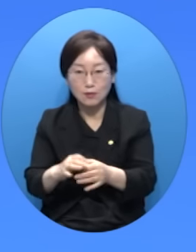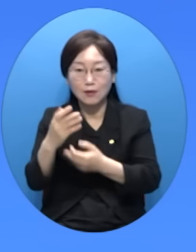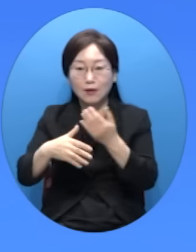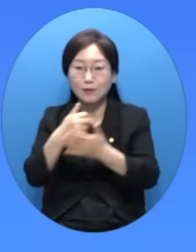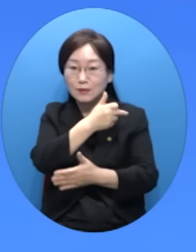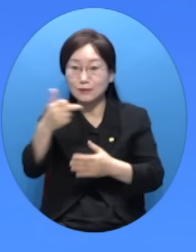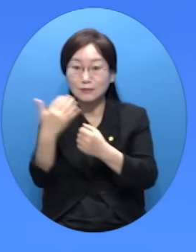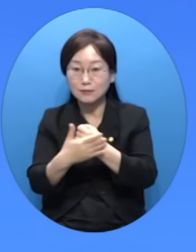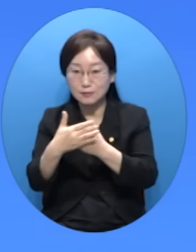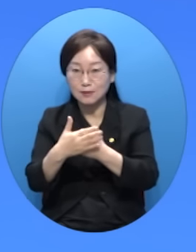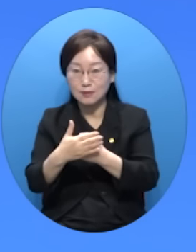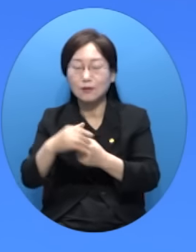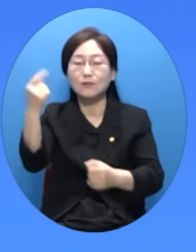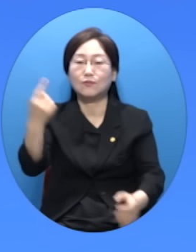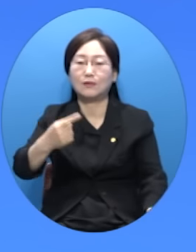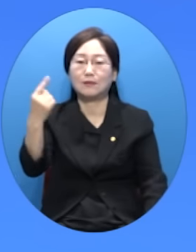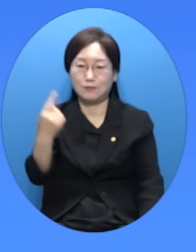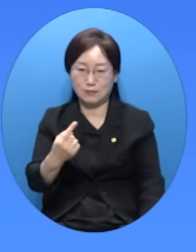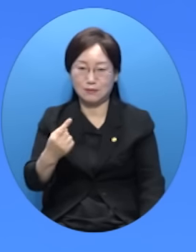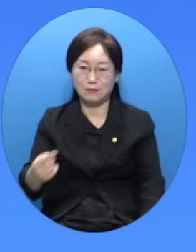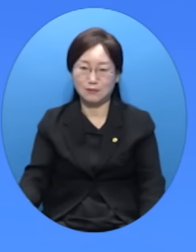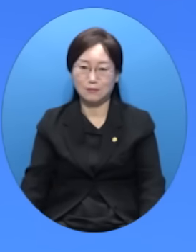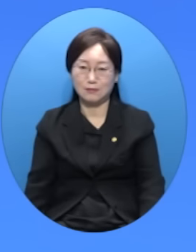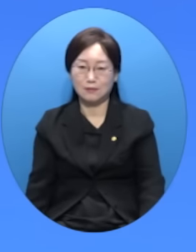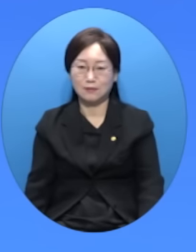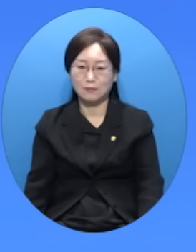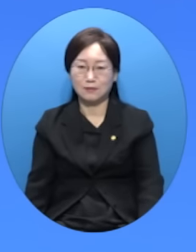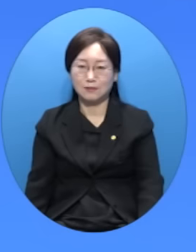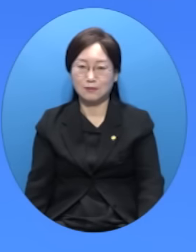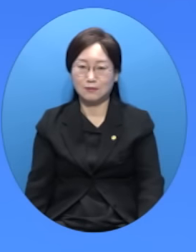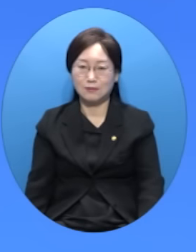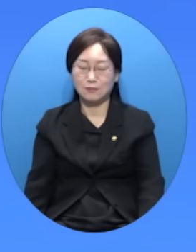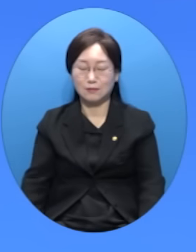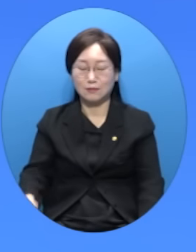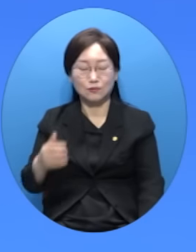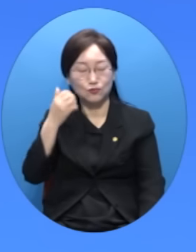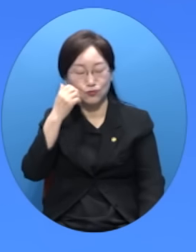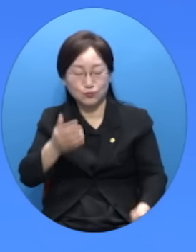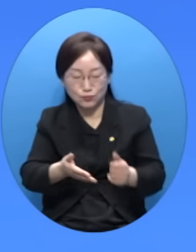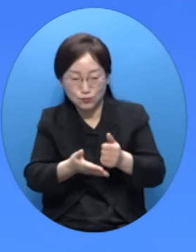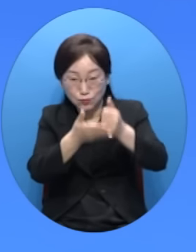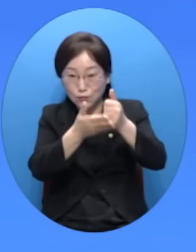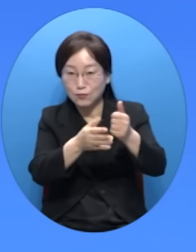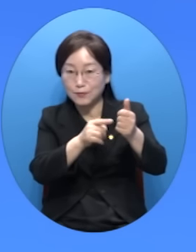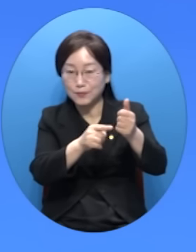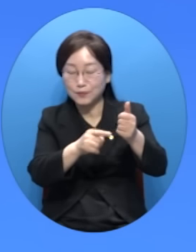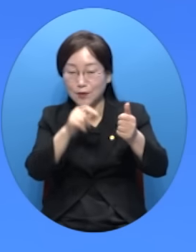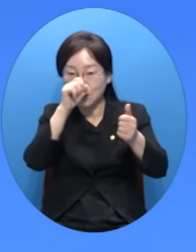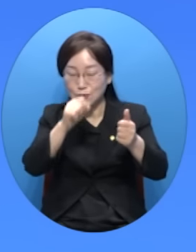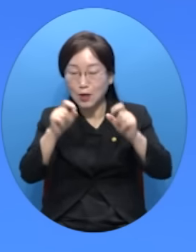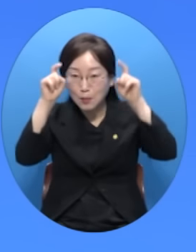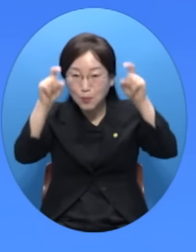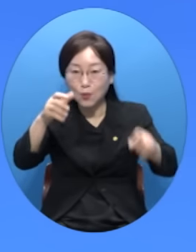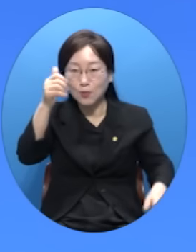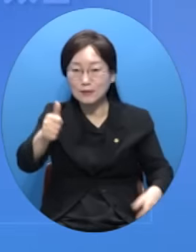은혜가 우리 모두에게 임하게 되는 것입니다. 제가 존경하는 선한 목자교회